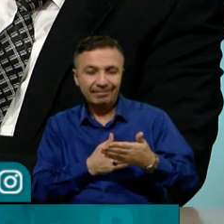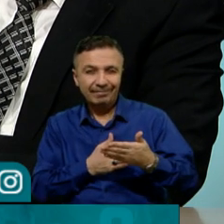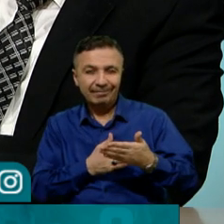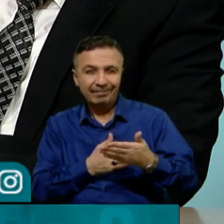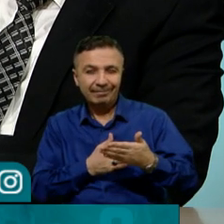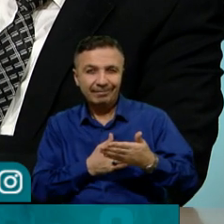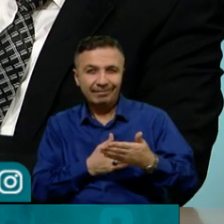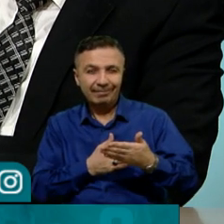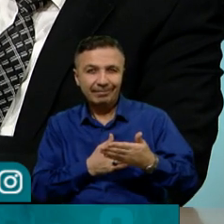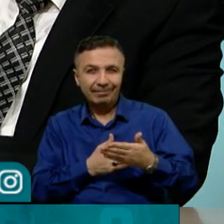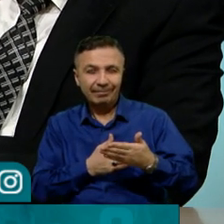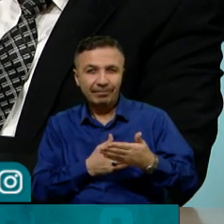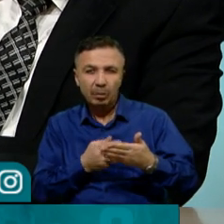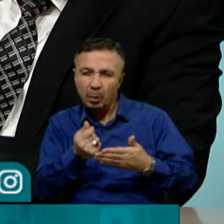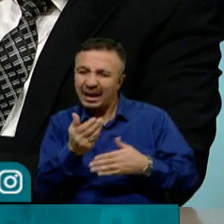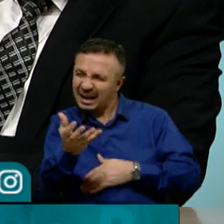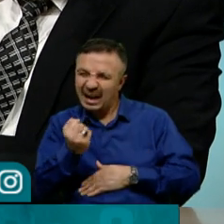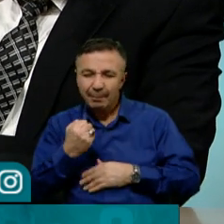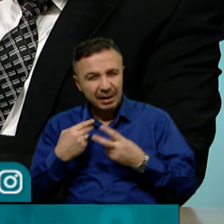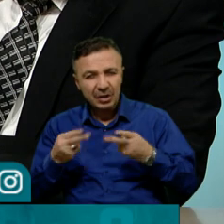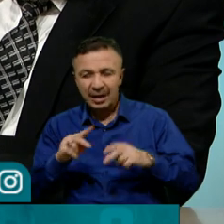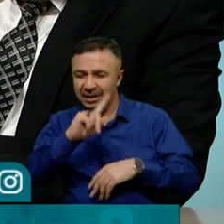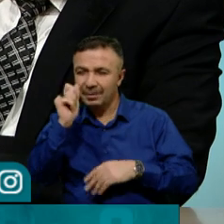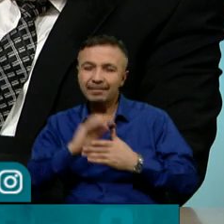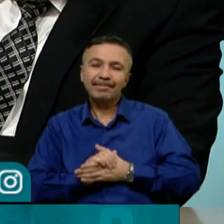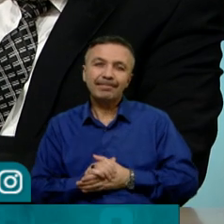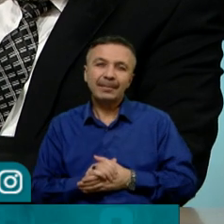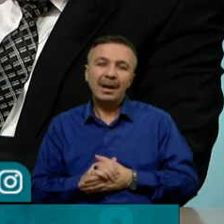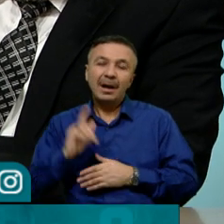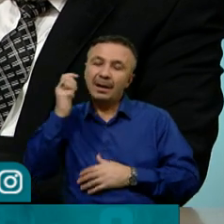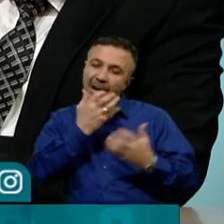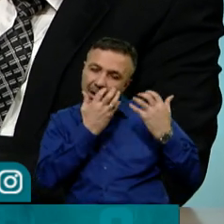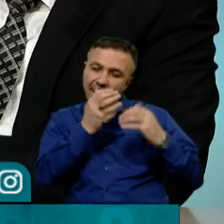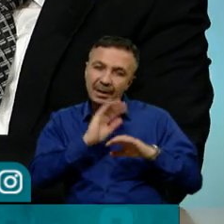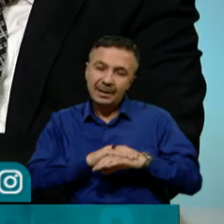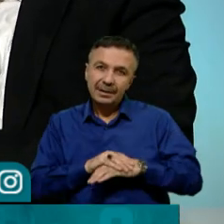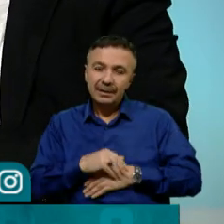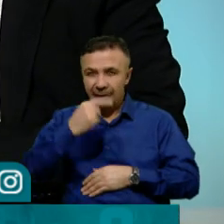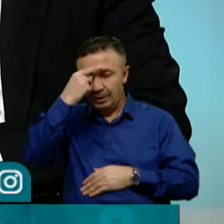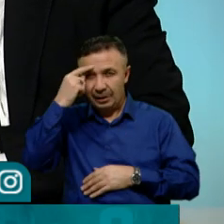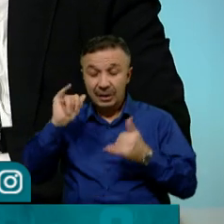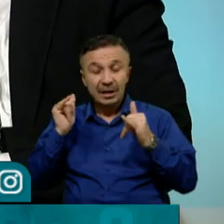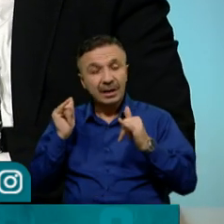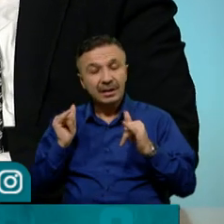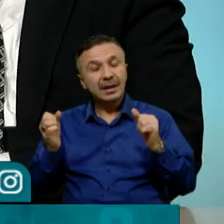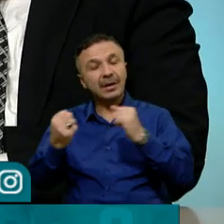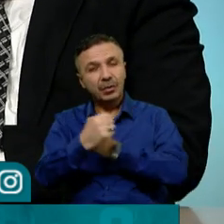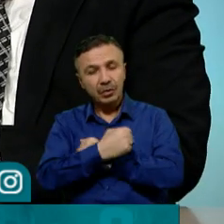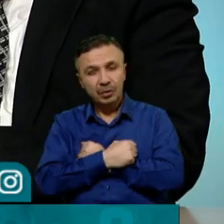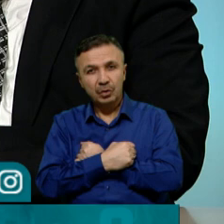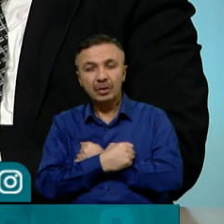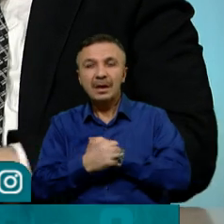soralım İnşallah bakalım ne diyecek Rabbim rahmetiyle muamele eylesin bacağınıza İnşallah cennette kavuşursunuz zaten